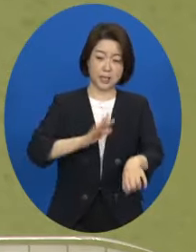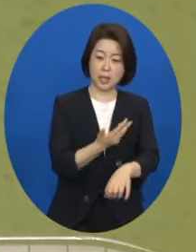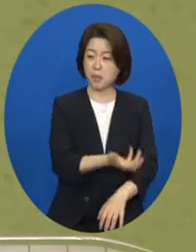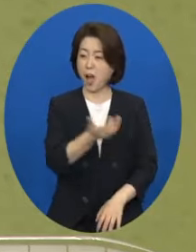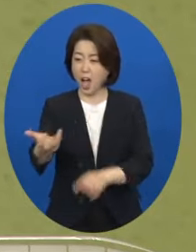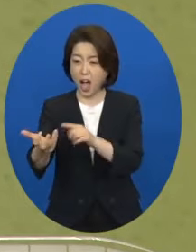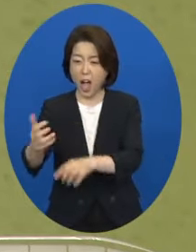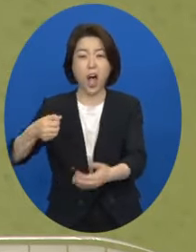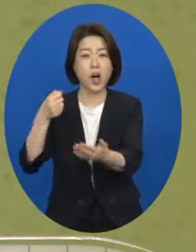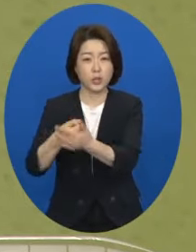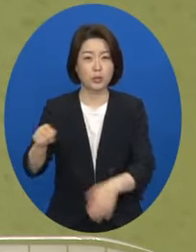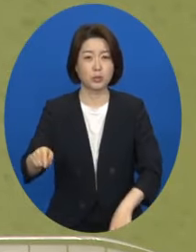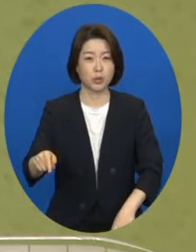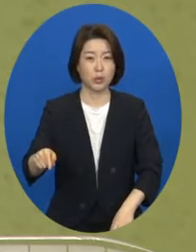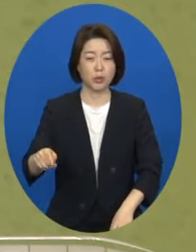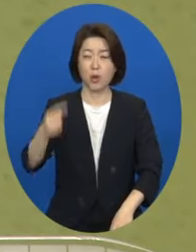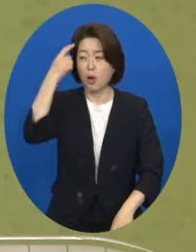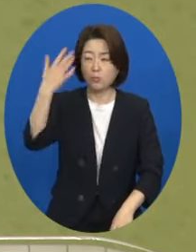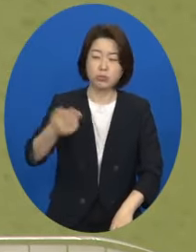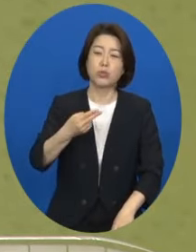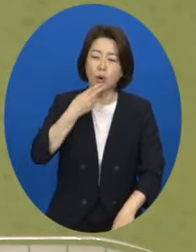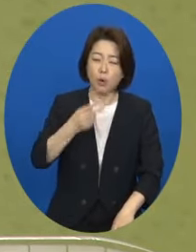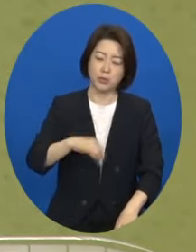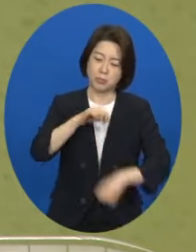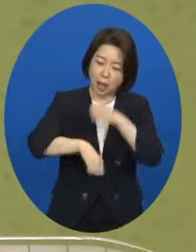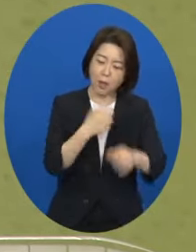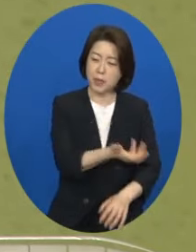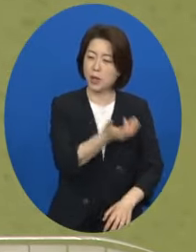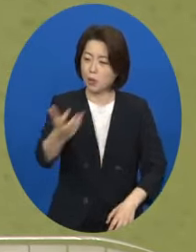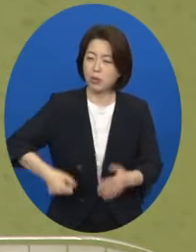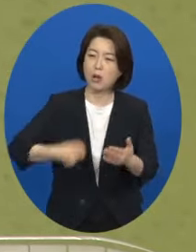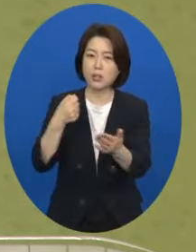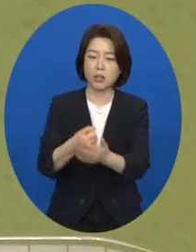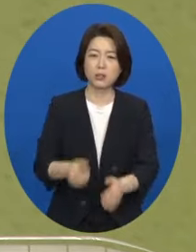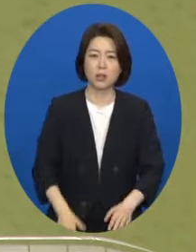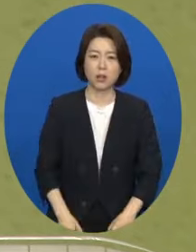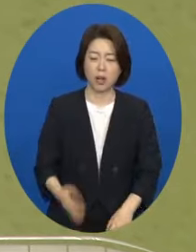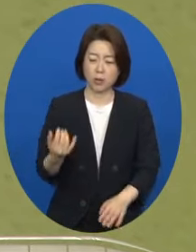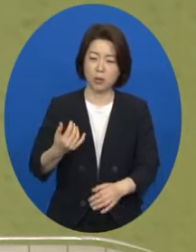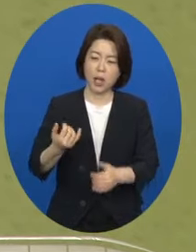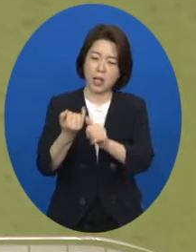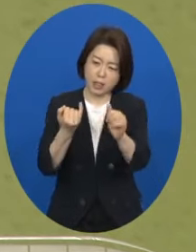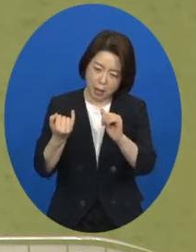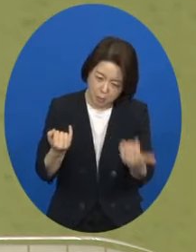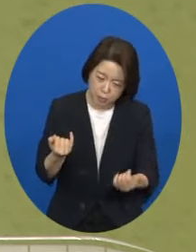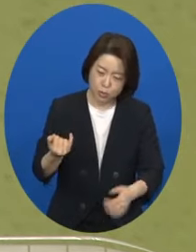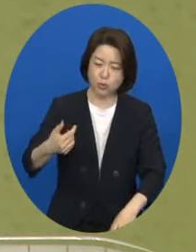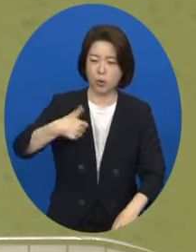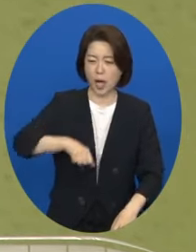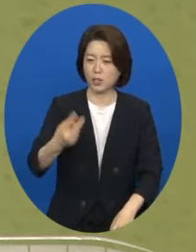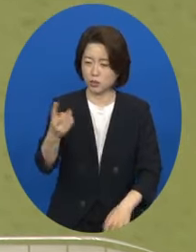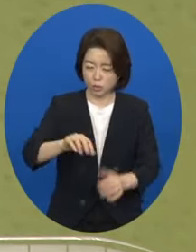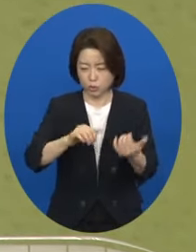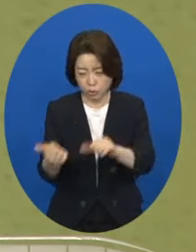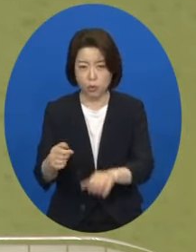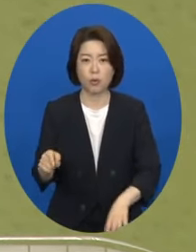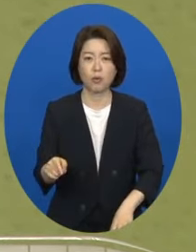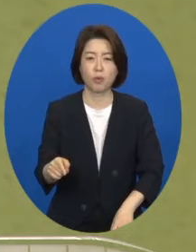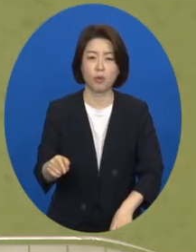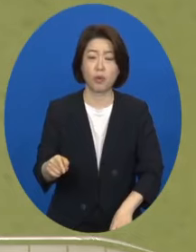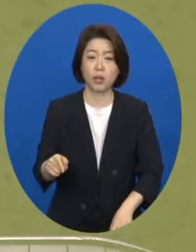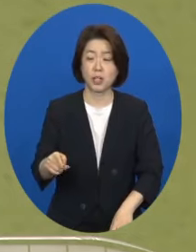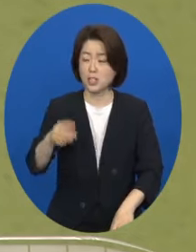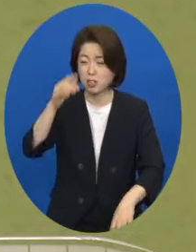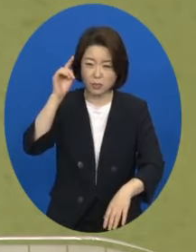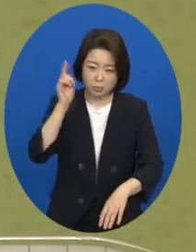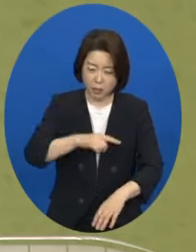하나님 잘못했습니다. 묻지도 않고 이동했습니다. 묻지도 않고 결정했다가 이렇게 되었습니다 라고 그렇게 고백할 때 하나님 그래 과거는